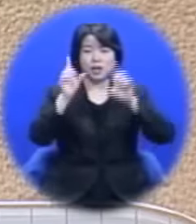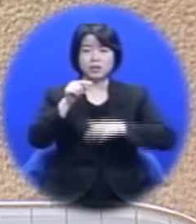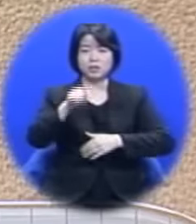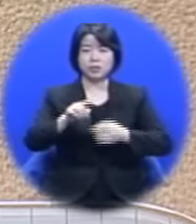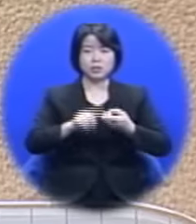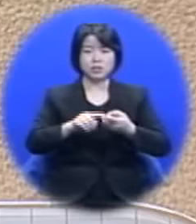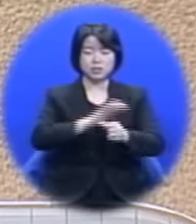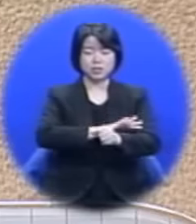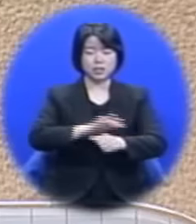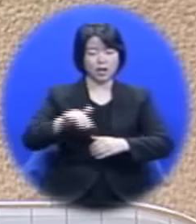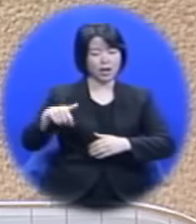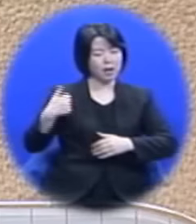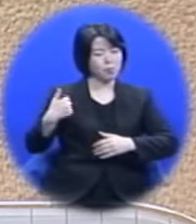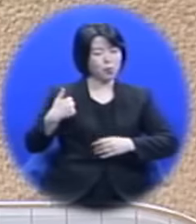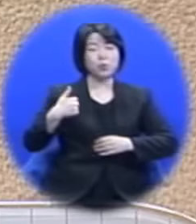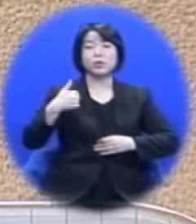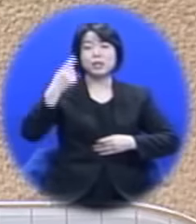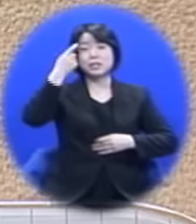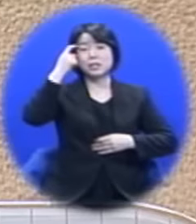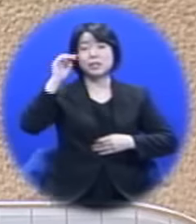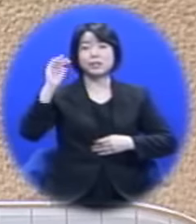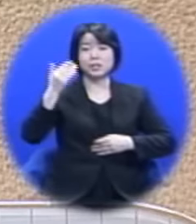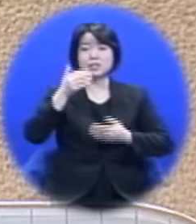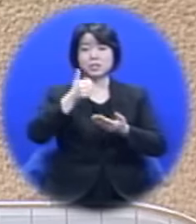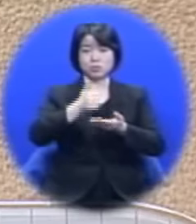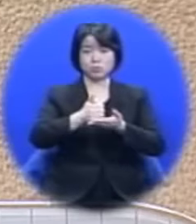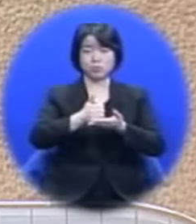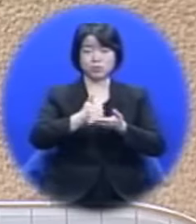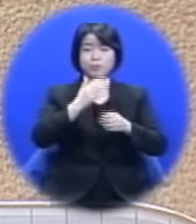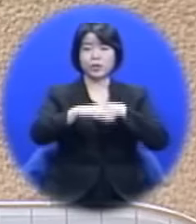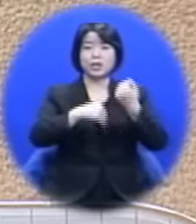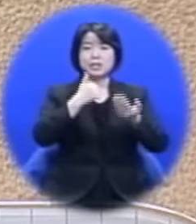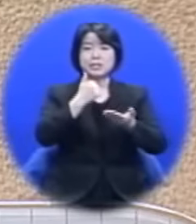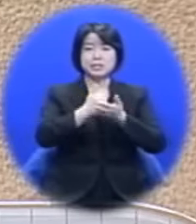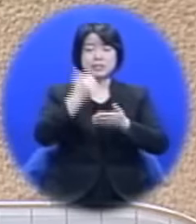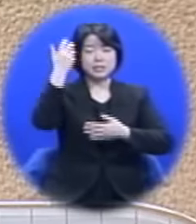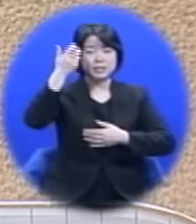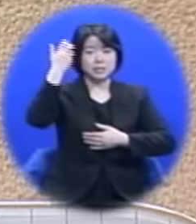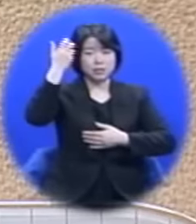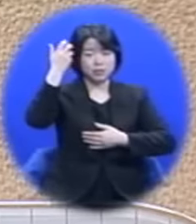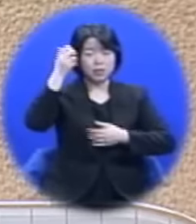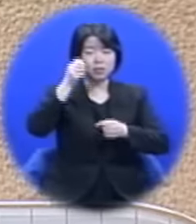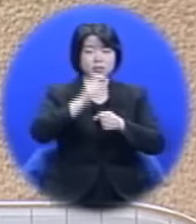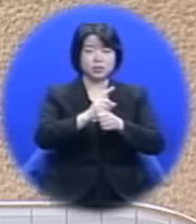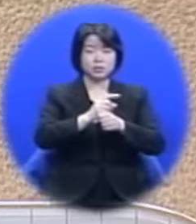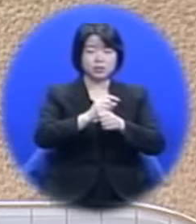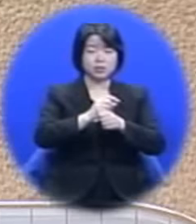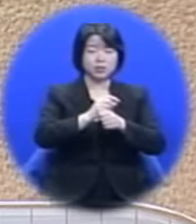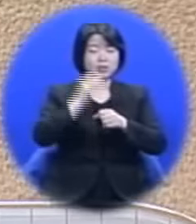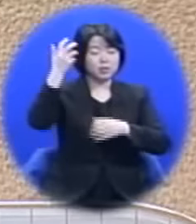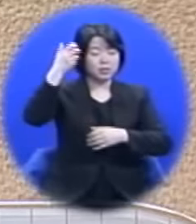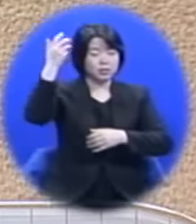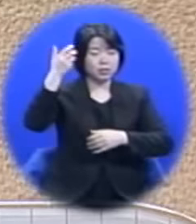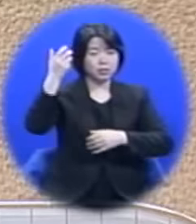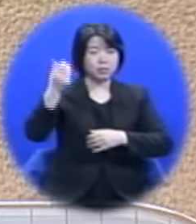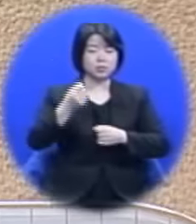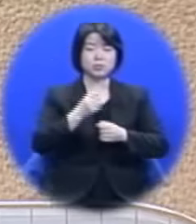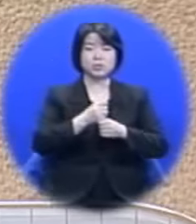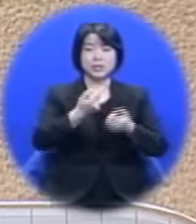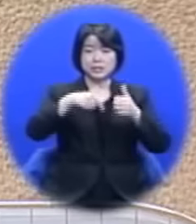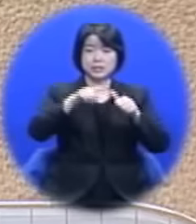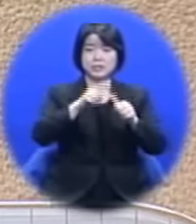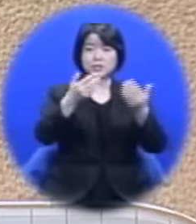잘 모르시겠다고 생각되시는 분은 성령님을 의지하세요 여러분에게 오신 성령님은 바로